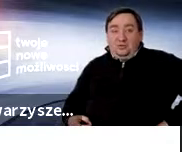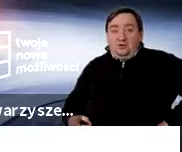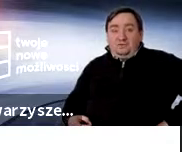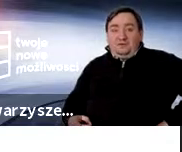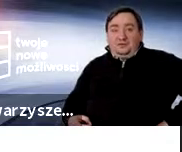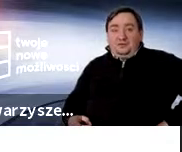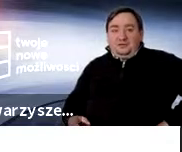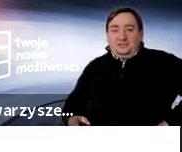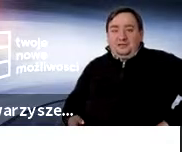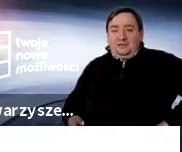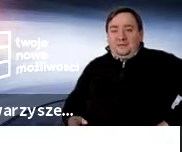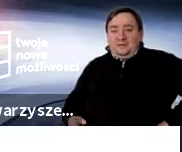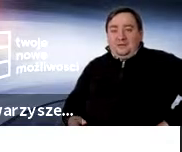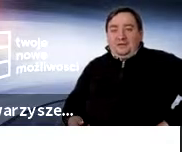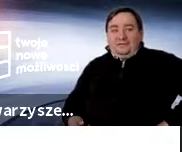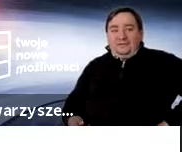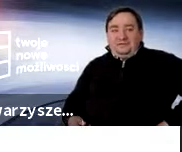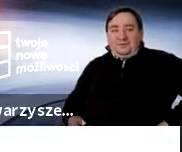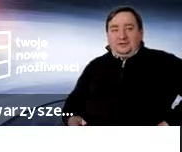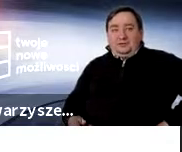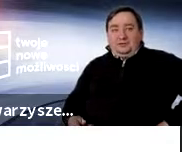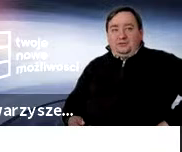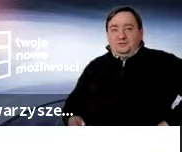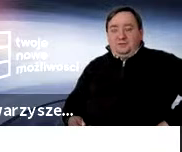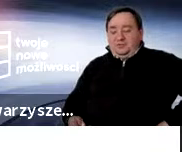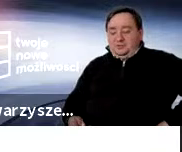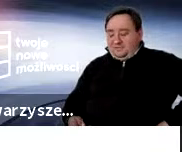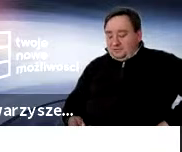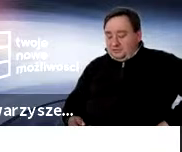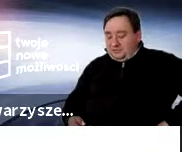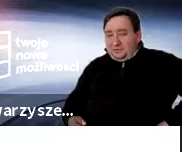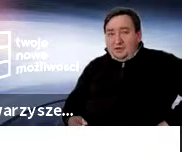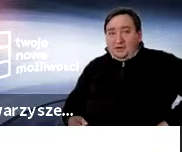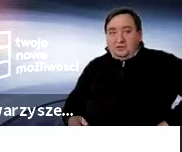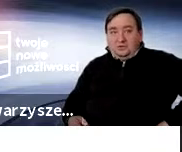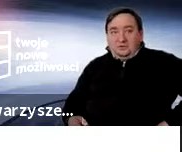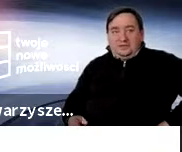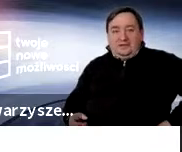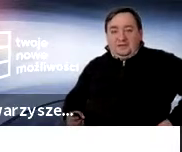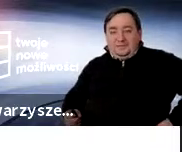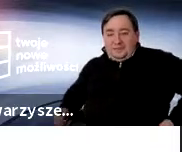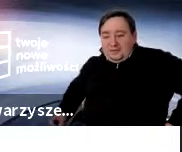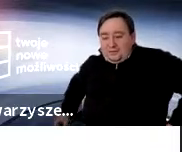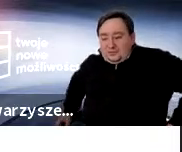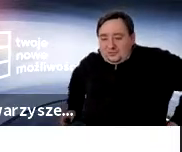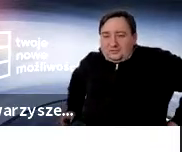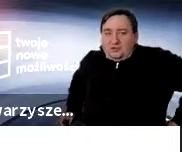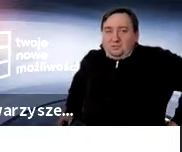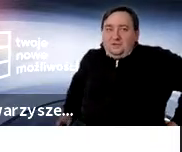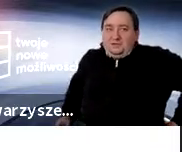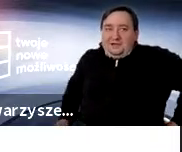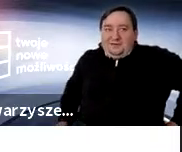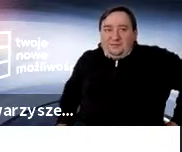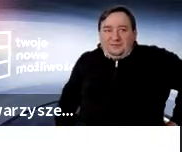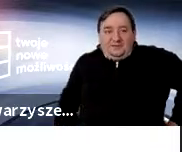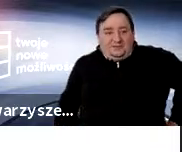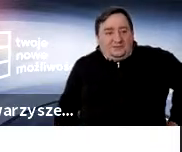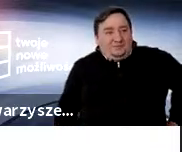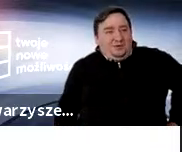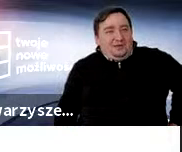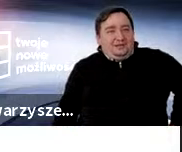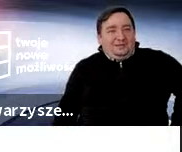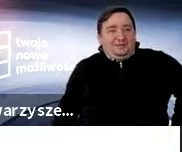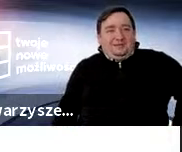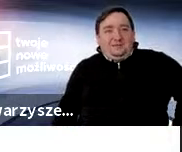czy naukowych, czy właśnie we wsparciu osób z niepełnosprawnością. Osobą za to wszystko odpowiedzialną w